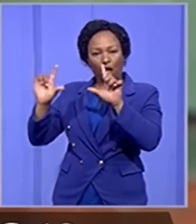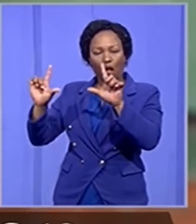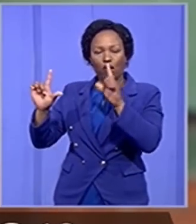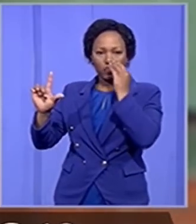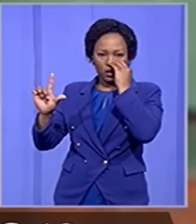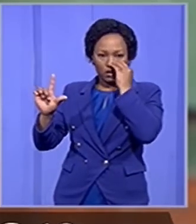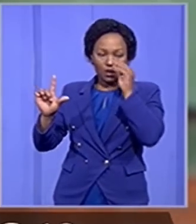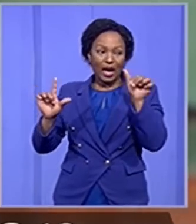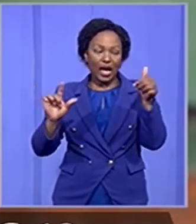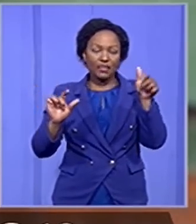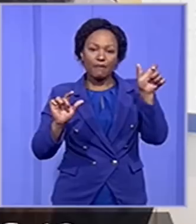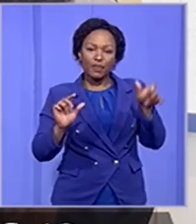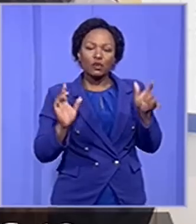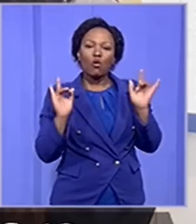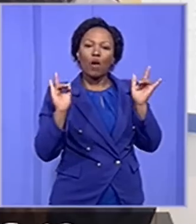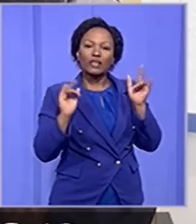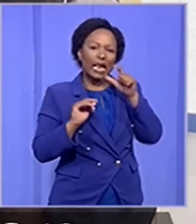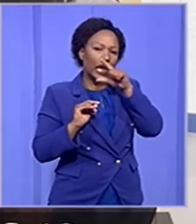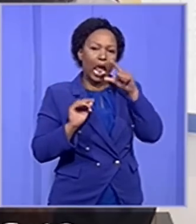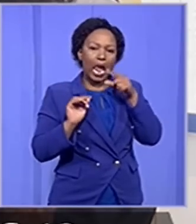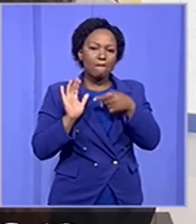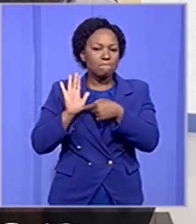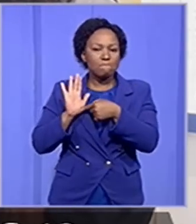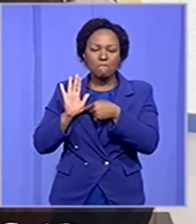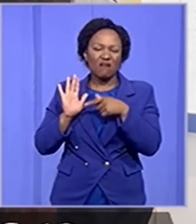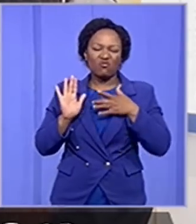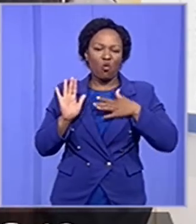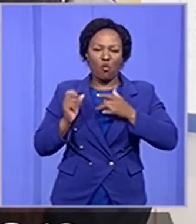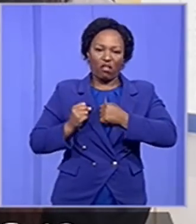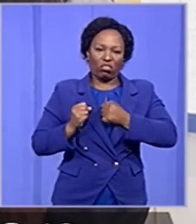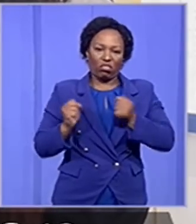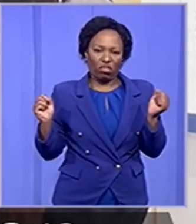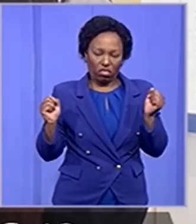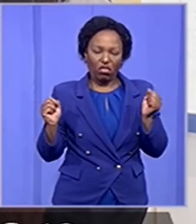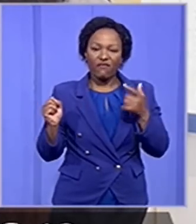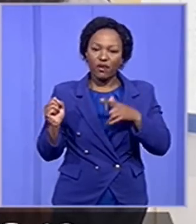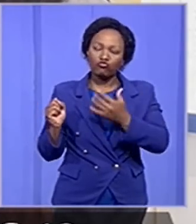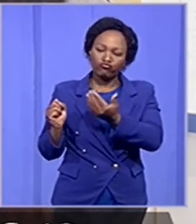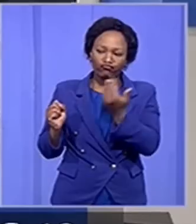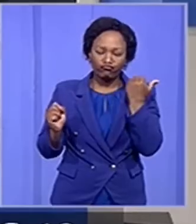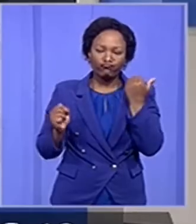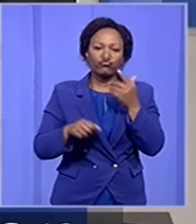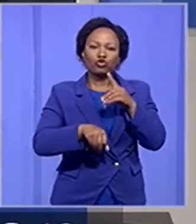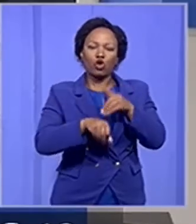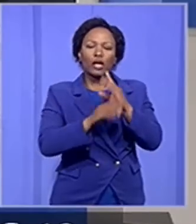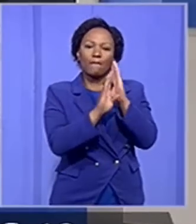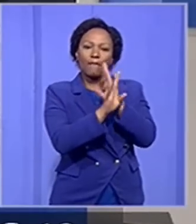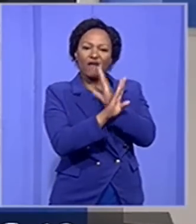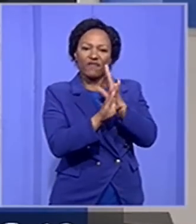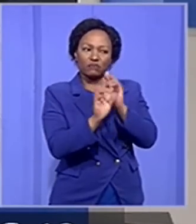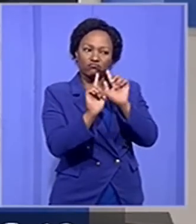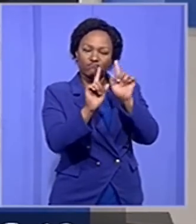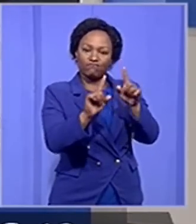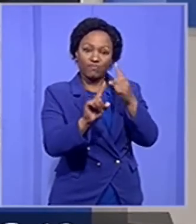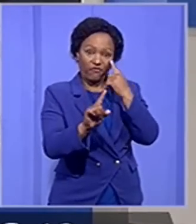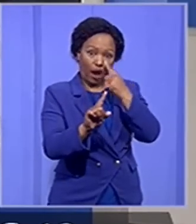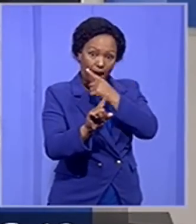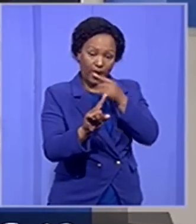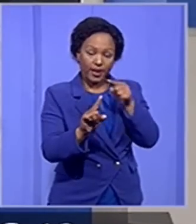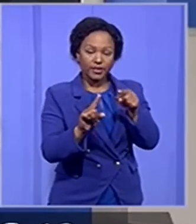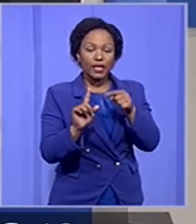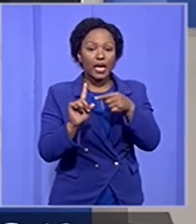mongwe yo o kopileng go nna tlhokaina o ne a ikgolaganya le kantoro ya dikgang go ka mo isa ngakeng ya poraefete ya matlho. Mosamaria yono